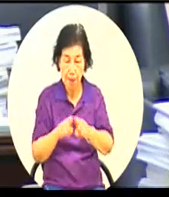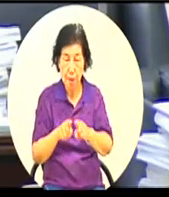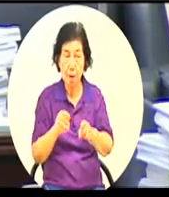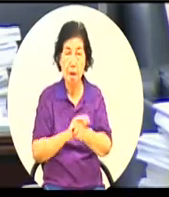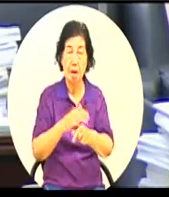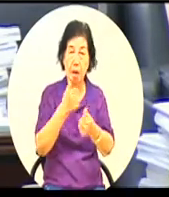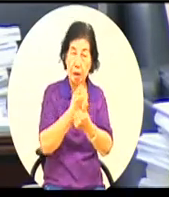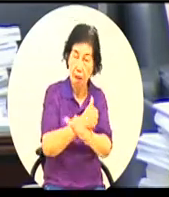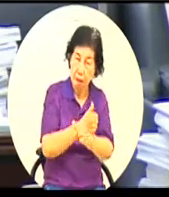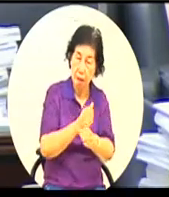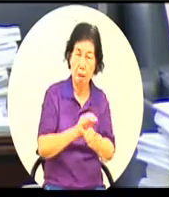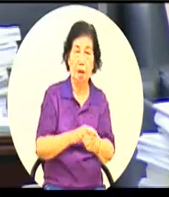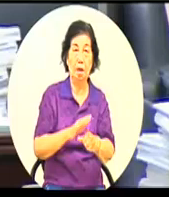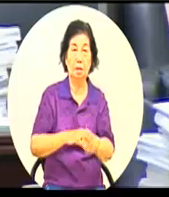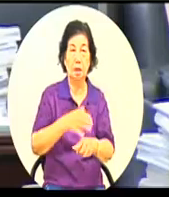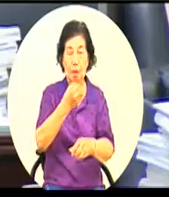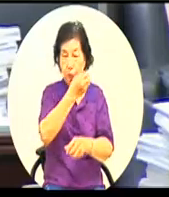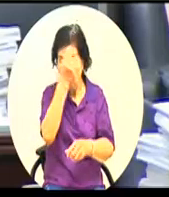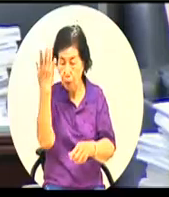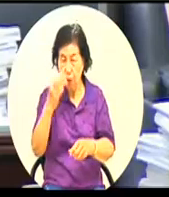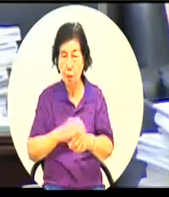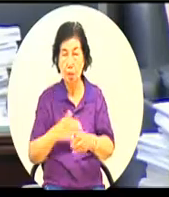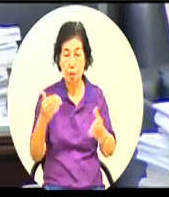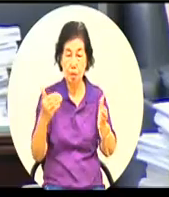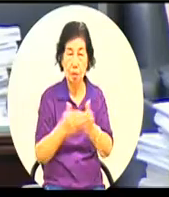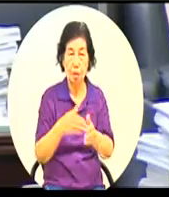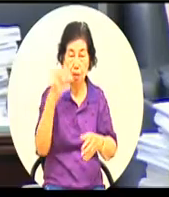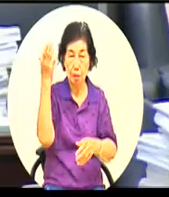拼、努力。